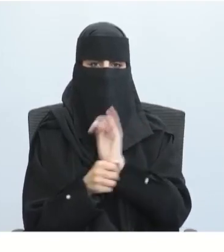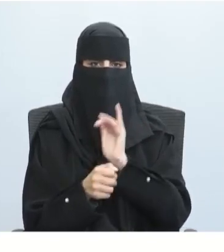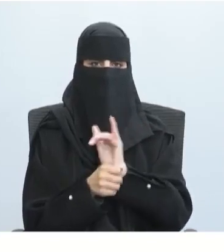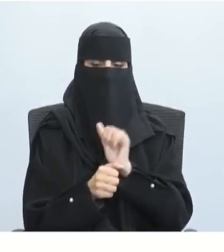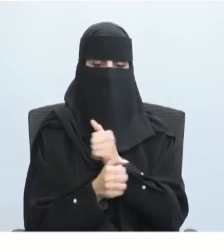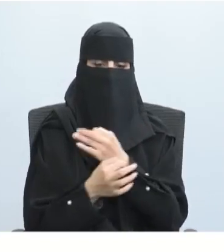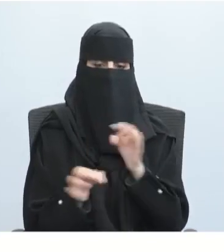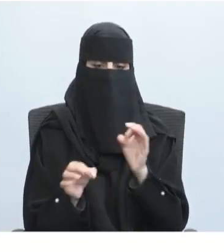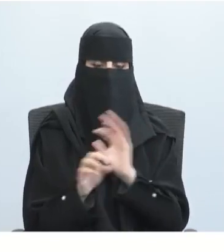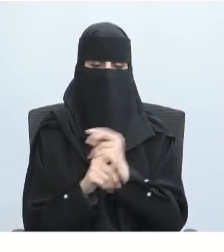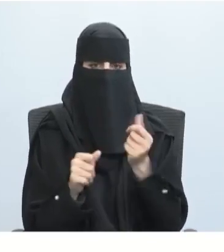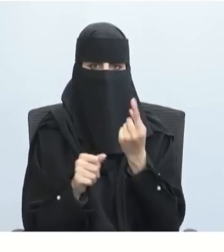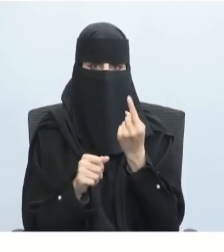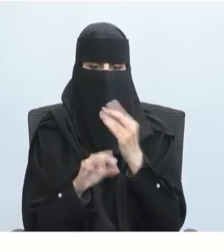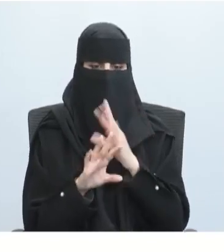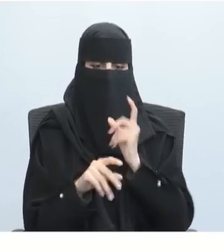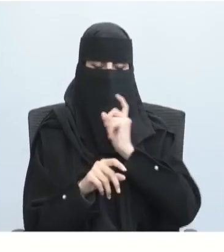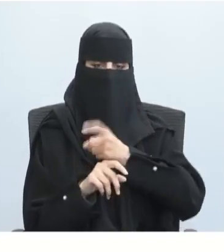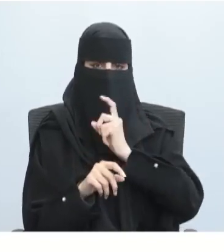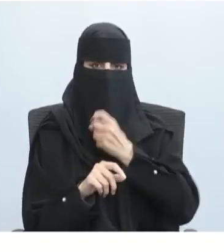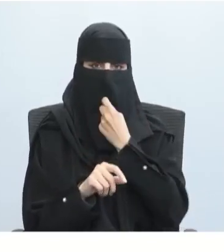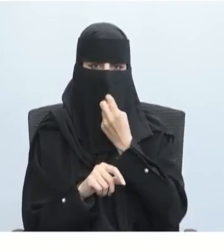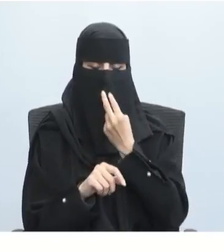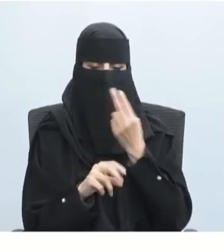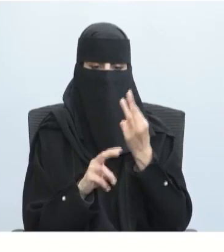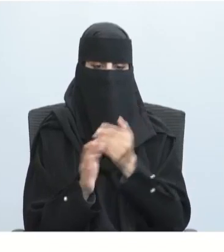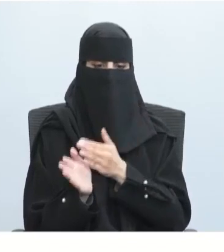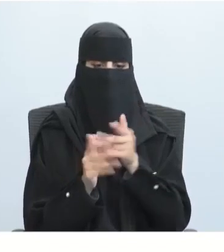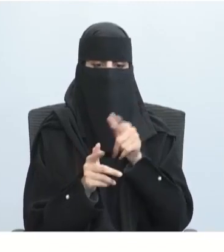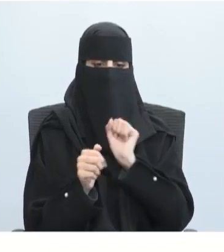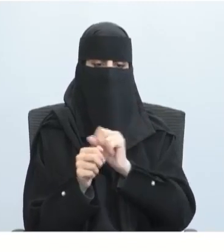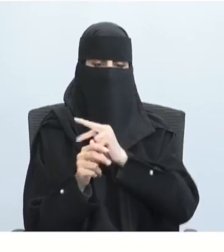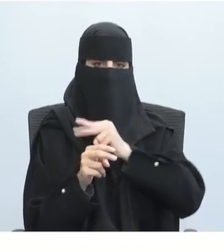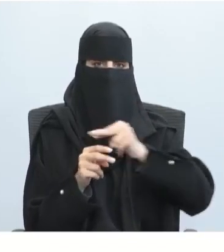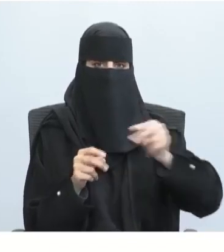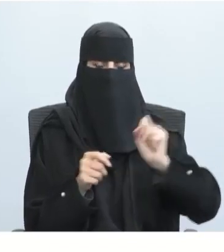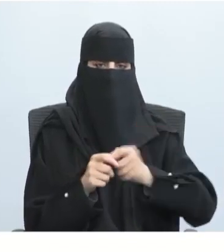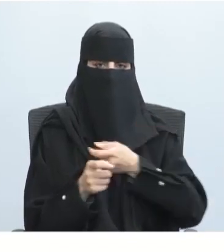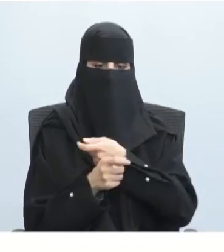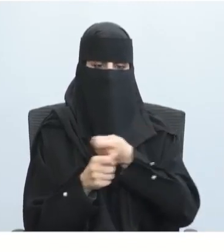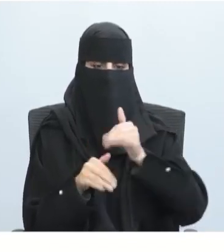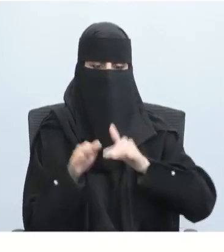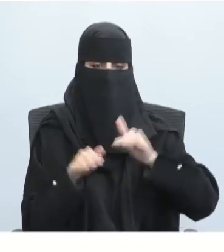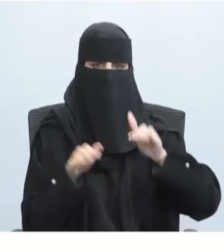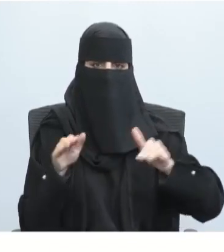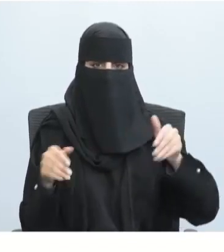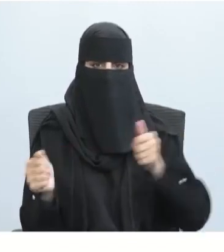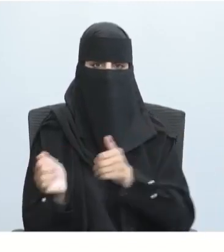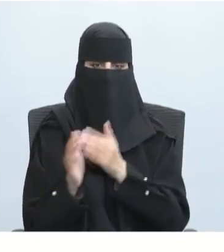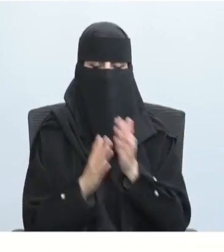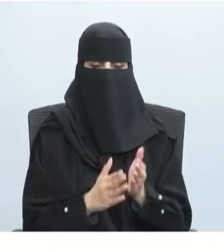التدفقات النقديه مبلغ واحد او اقساط ثانويه وهي عباره عن سلسله من المبالغ